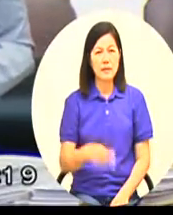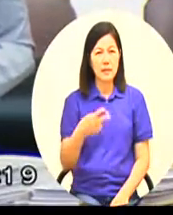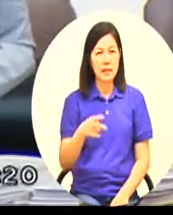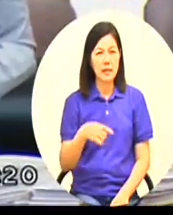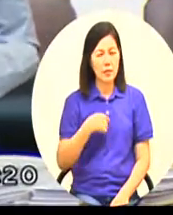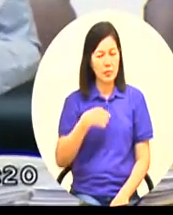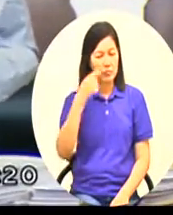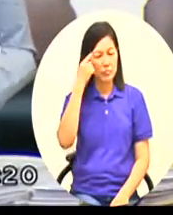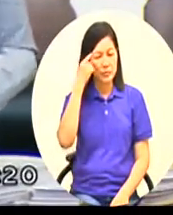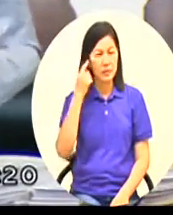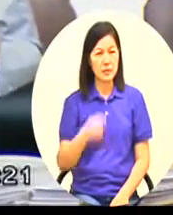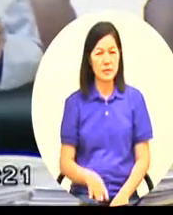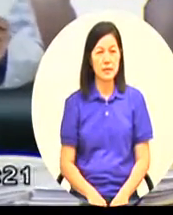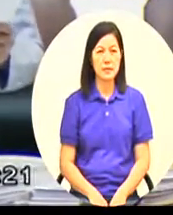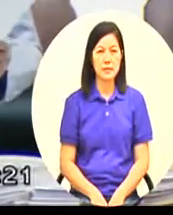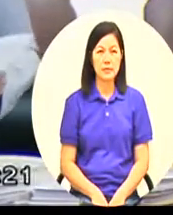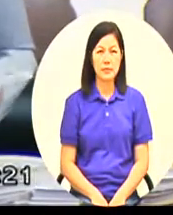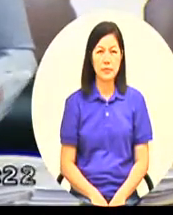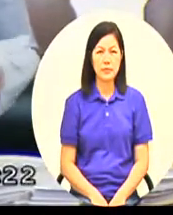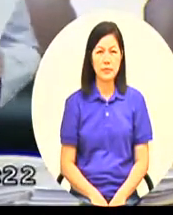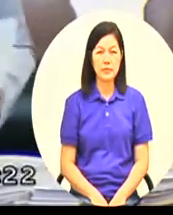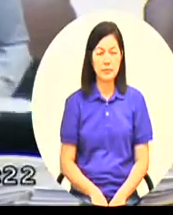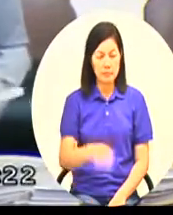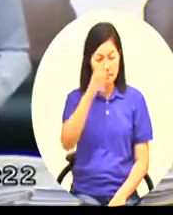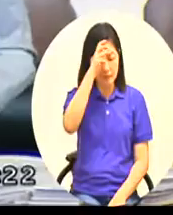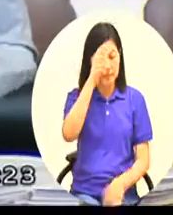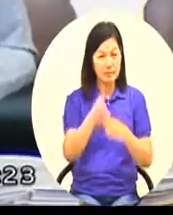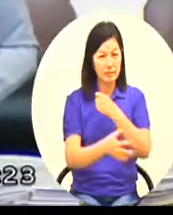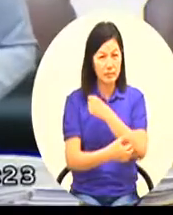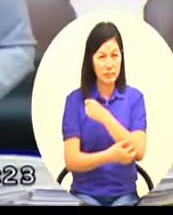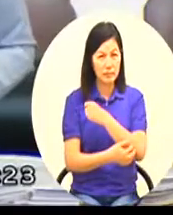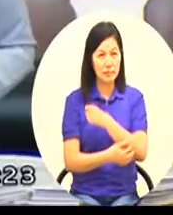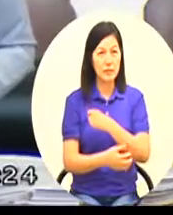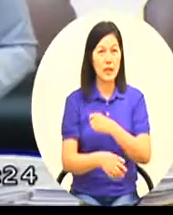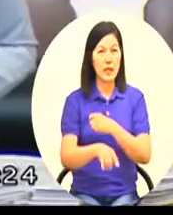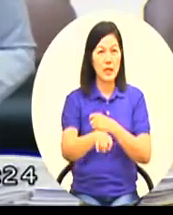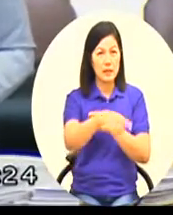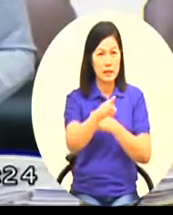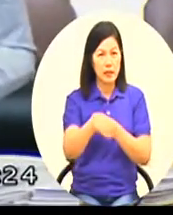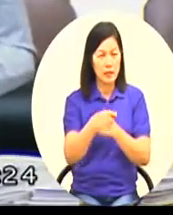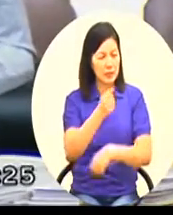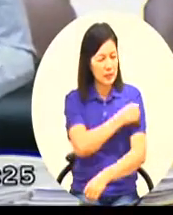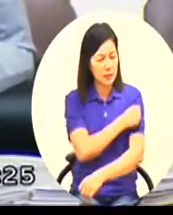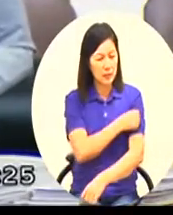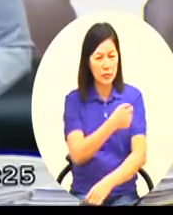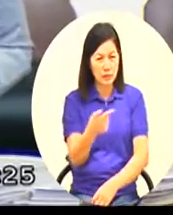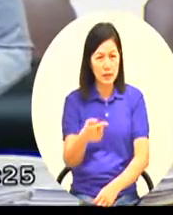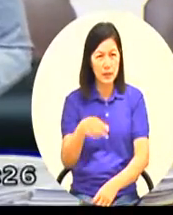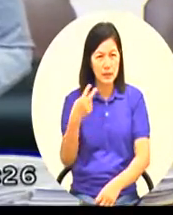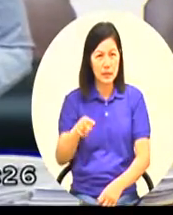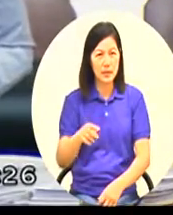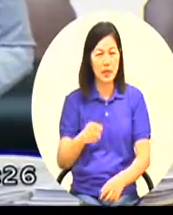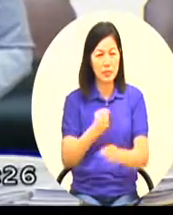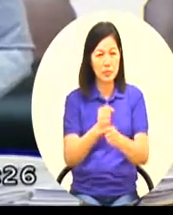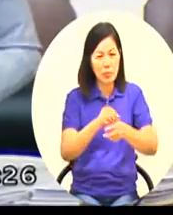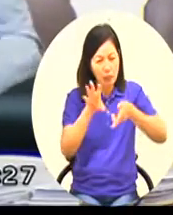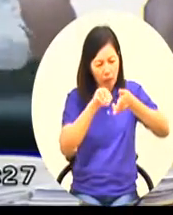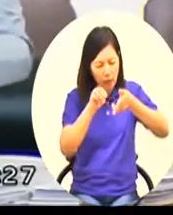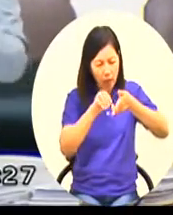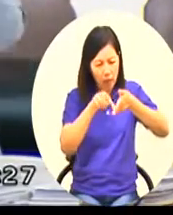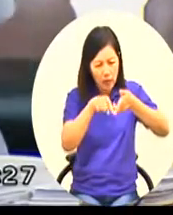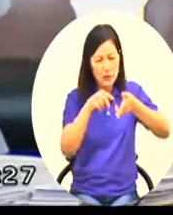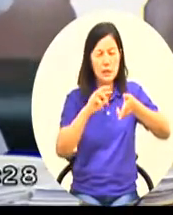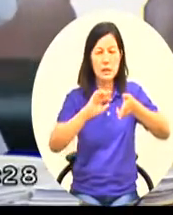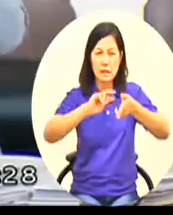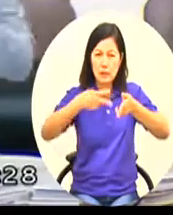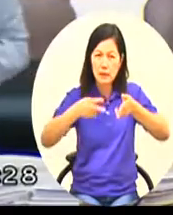的是，既然我们的警察基层员警已经这么辛苦了，如果我们还让他们去做这些，是不是对他